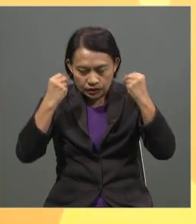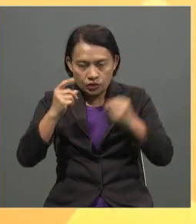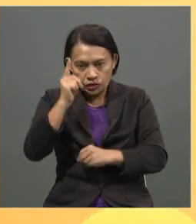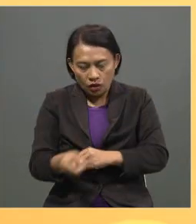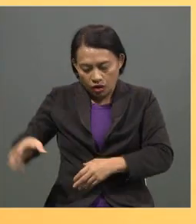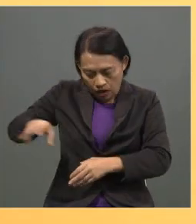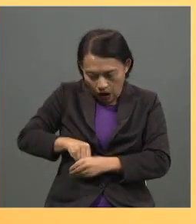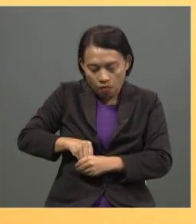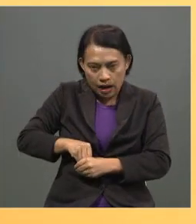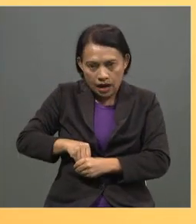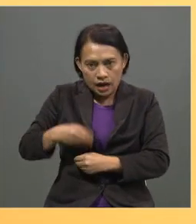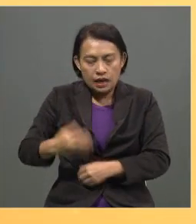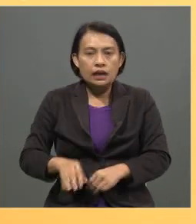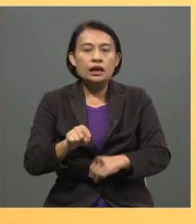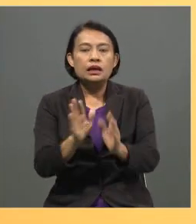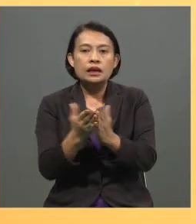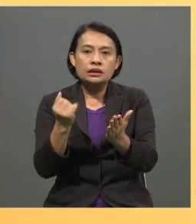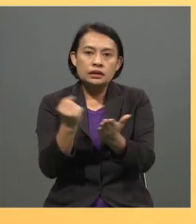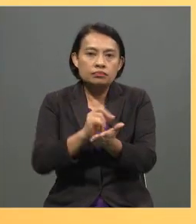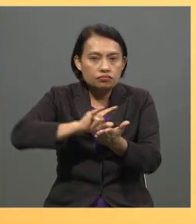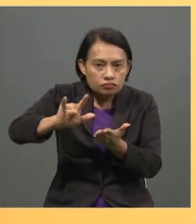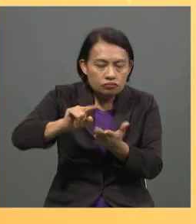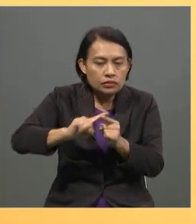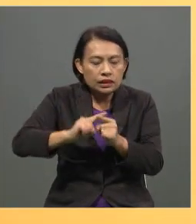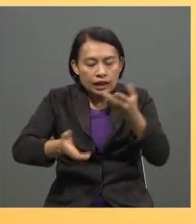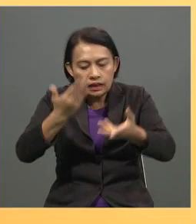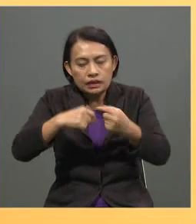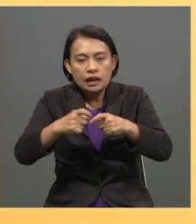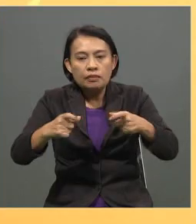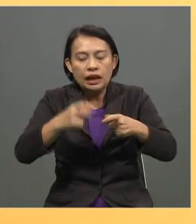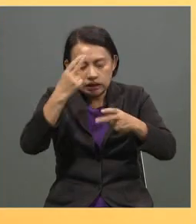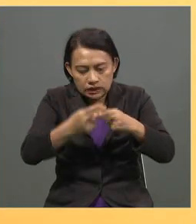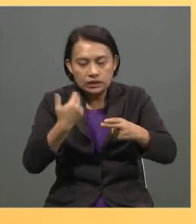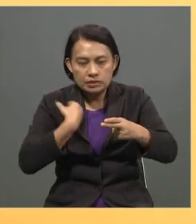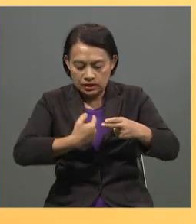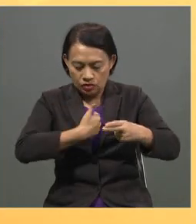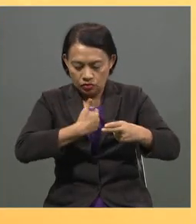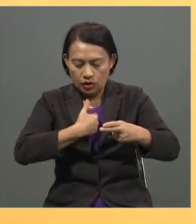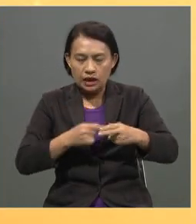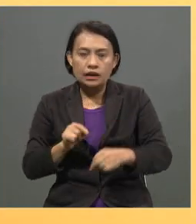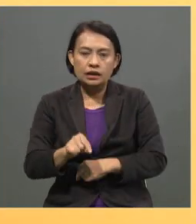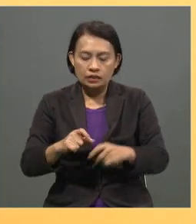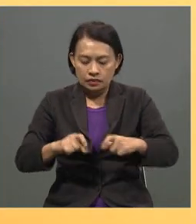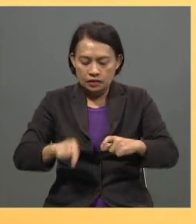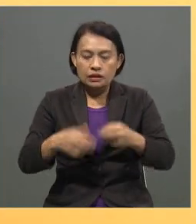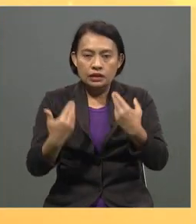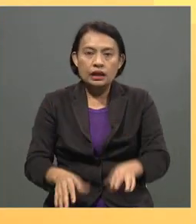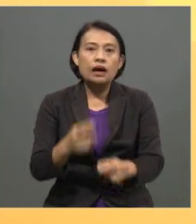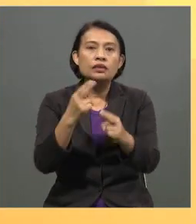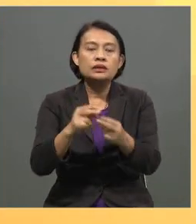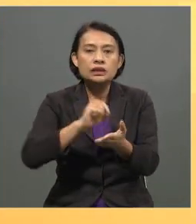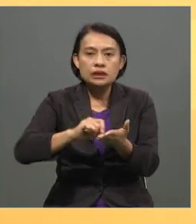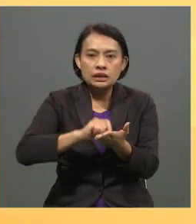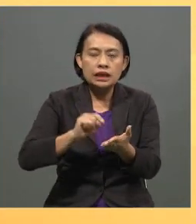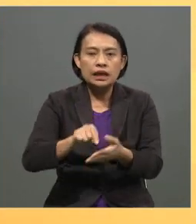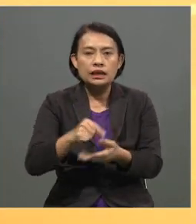ตนต่างๆนะครับหรือหนังสือเดินทางบัตรอะไรก็ได้ที่เป็นบัตรที่ราชการออกให้และมีชื่อของตัวเองอยู่นะครับนอกจากนั้นให้เขียนชื่อที่อยู่หมาย